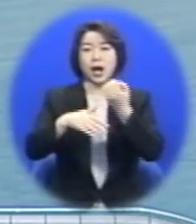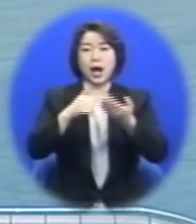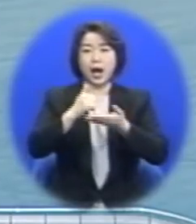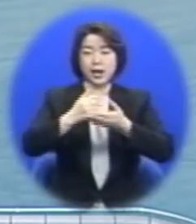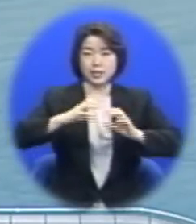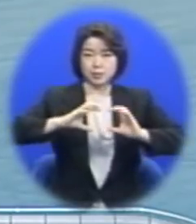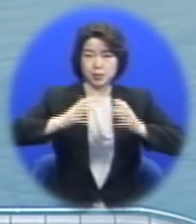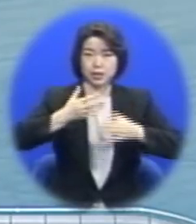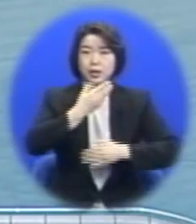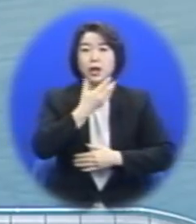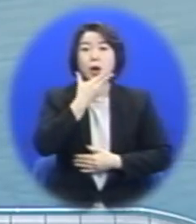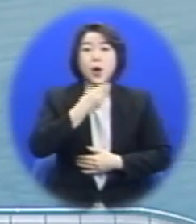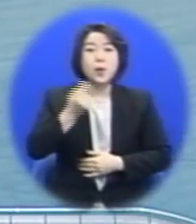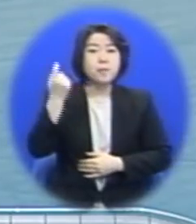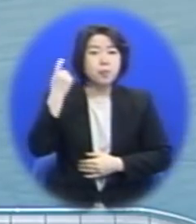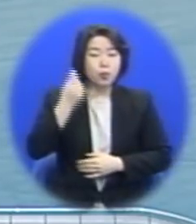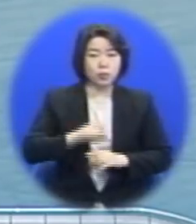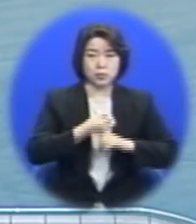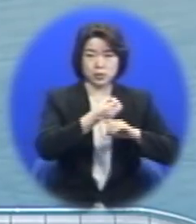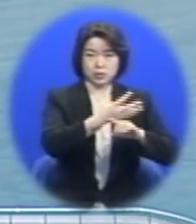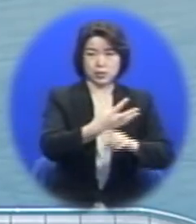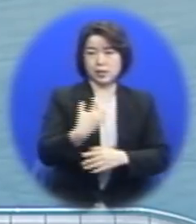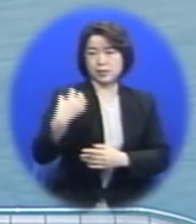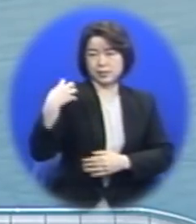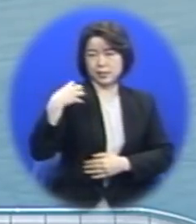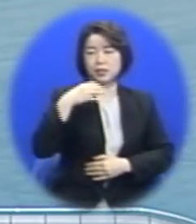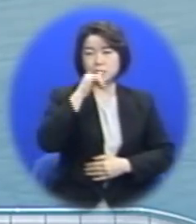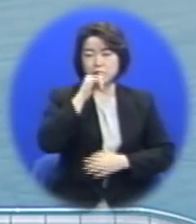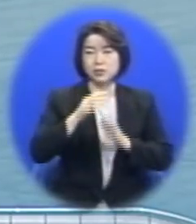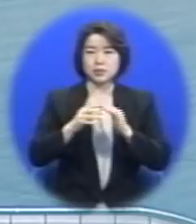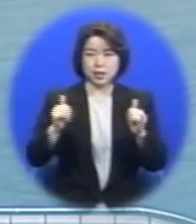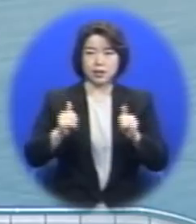복음을 전하는 사명을 가진 사람들입니다.